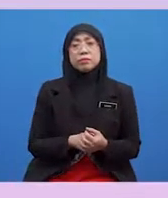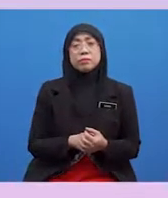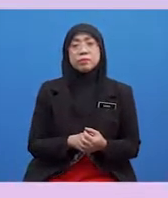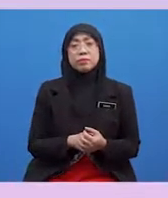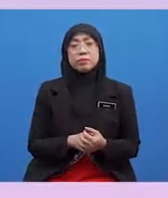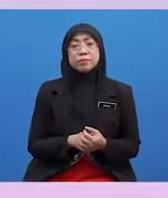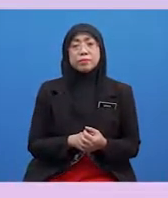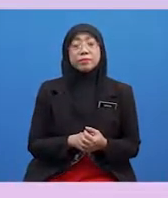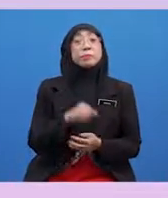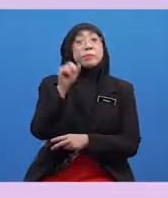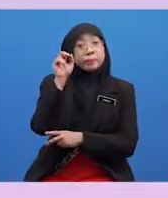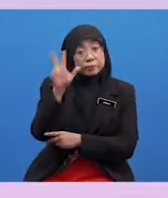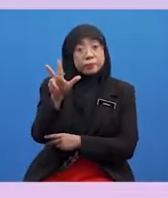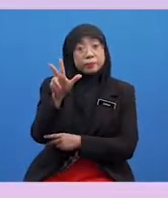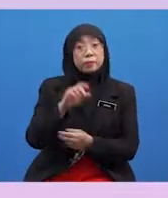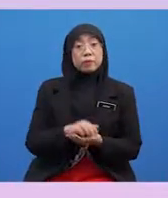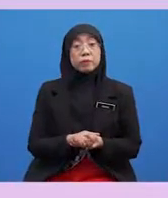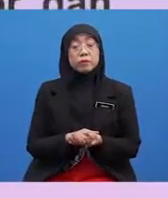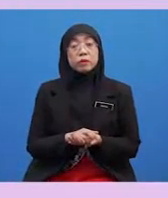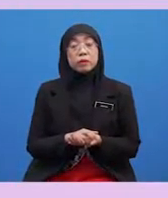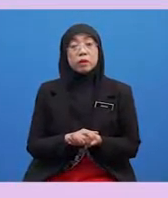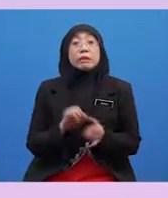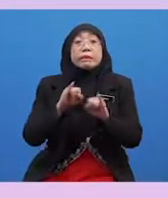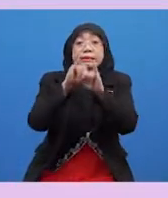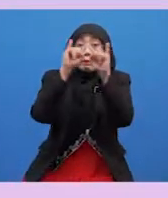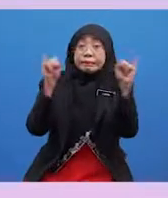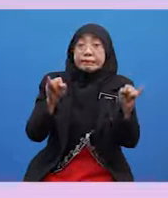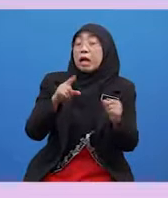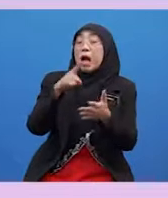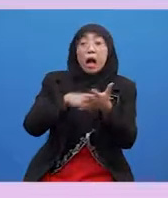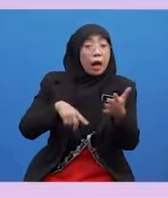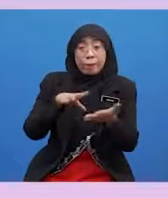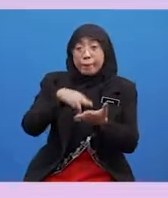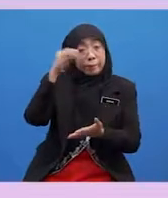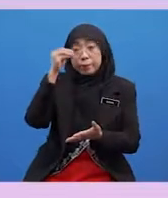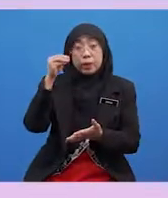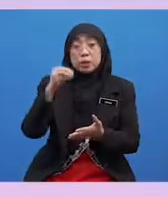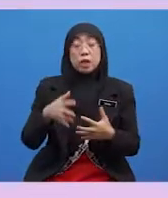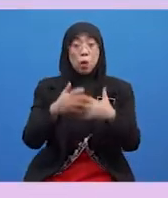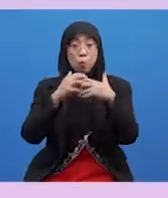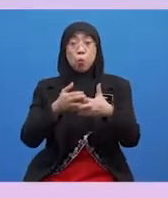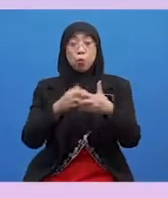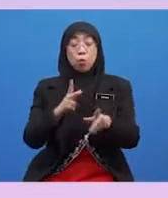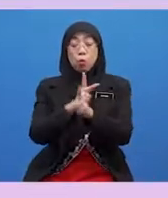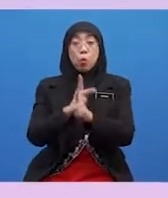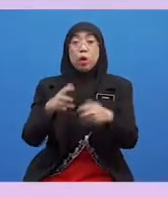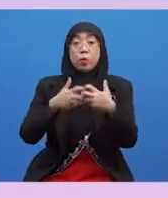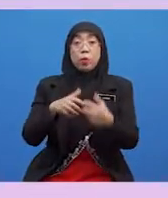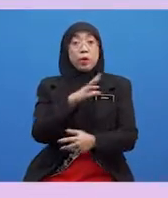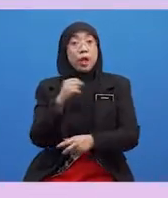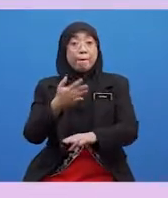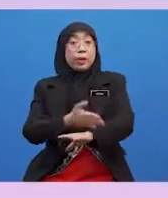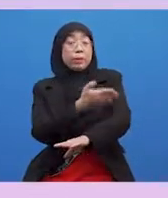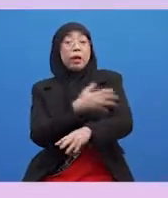motor. Manakala yang ketiga pula, menjelaskan pembelajaran motor, kawalan motor dan